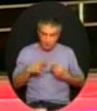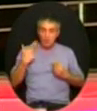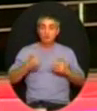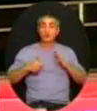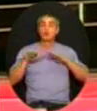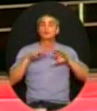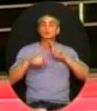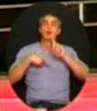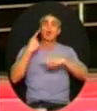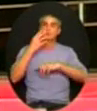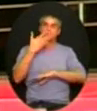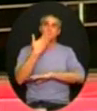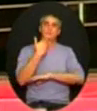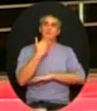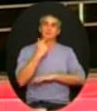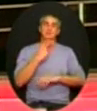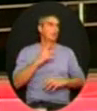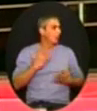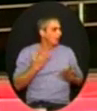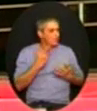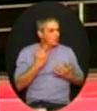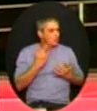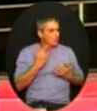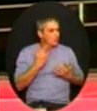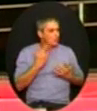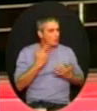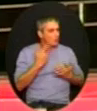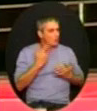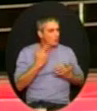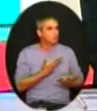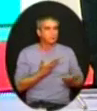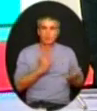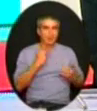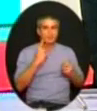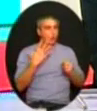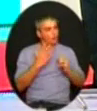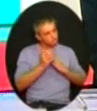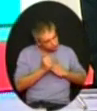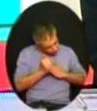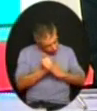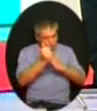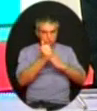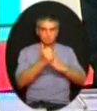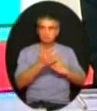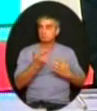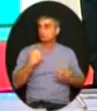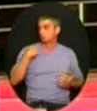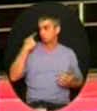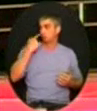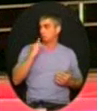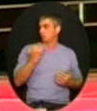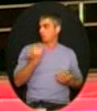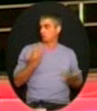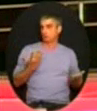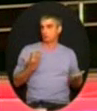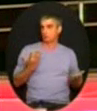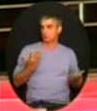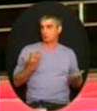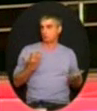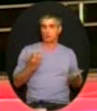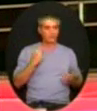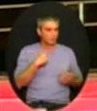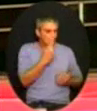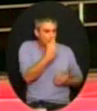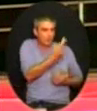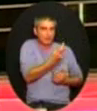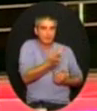ראש הממשלה הבא של מדינת ישראל. איפה הוא טועה בכל זאת? הוא סוחף אחריו. אני חושבת שהוא סוחף אחריו. אני חושבת שיש לו